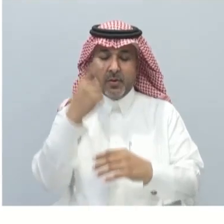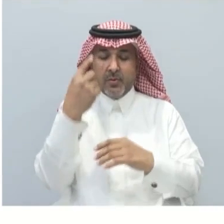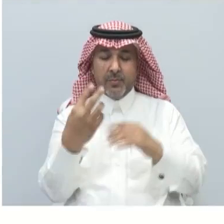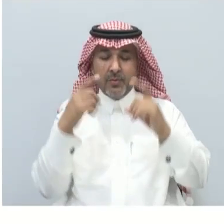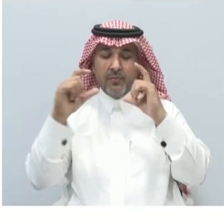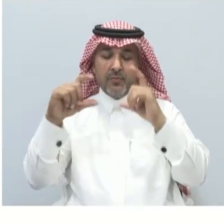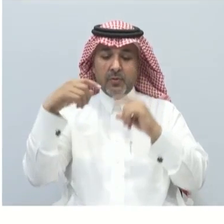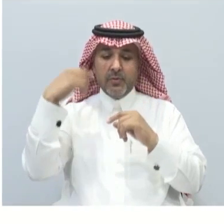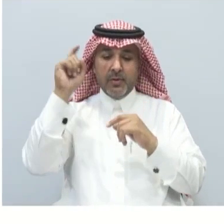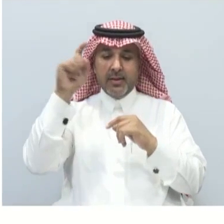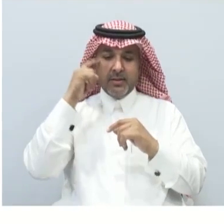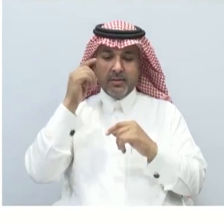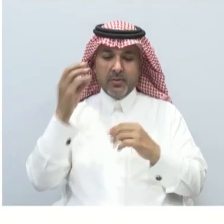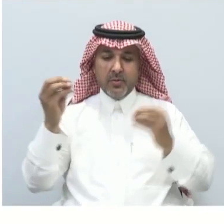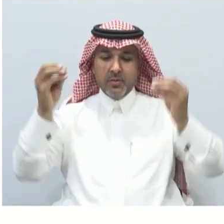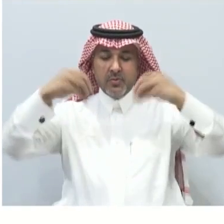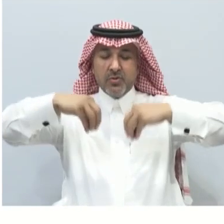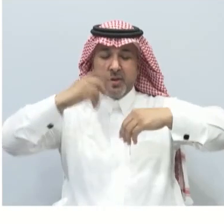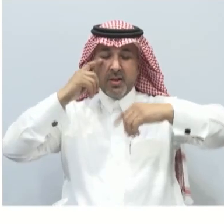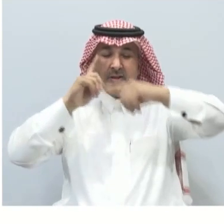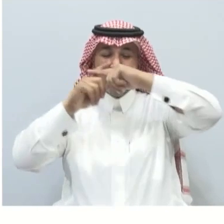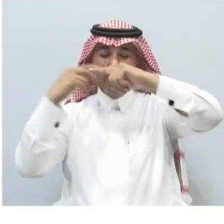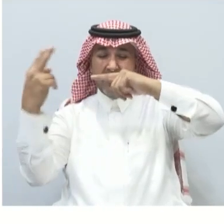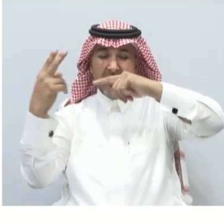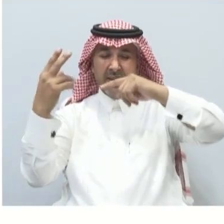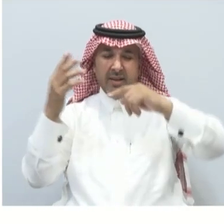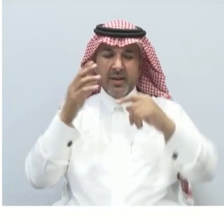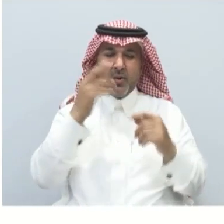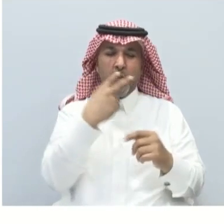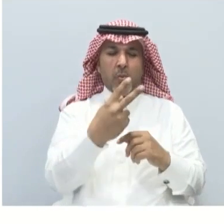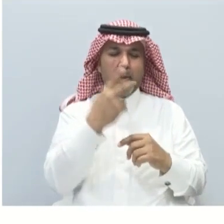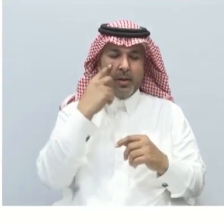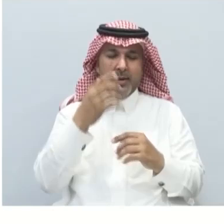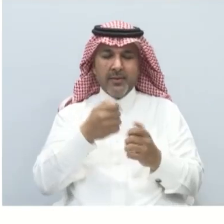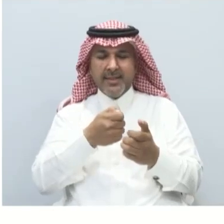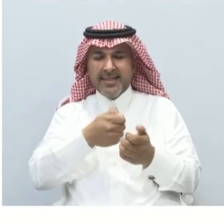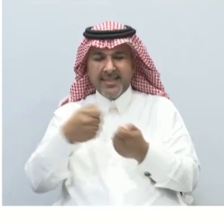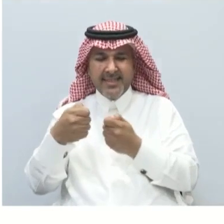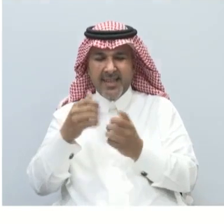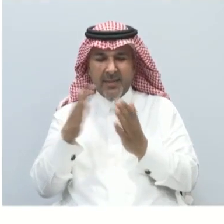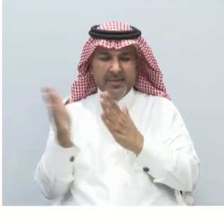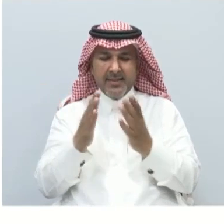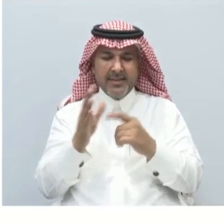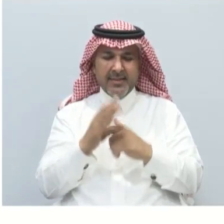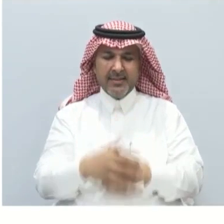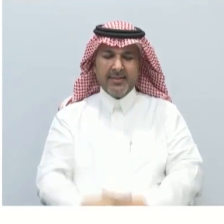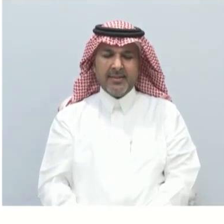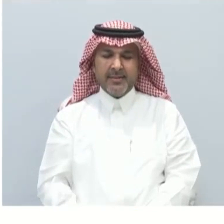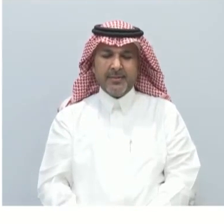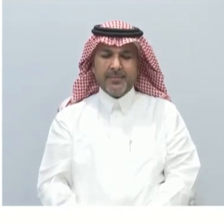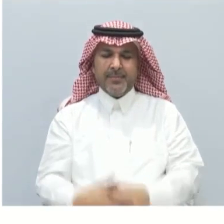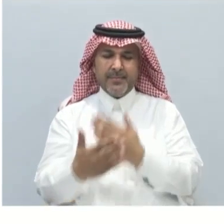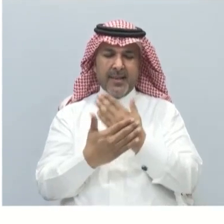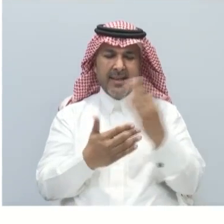بهذا الشكل وعندي العمليه تحويلات عندي انسحاب نحو اليسار وحدتين